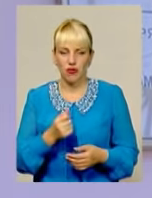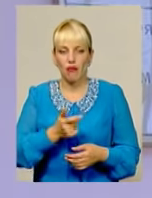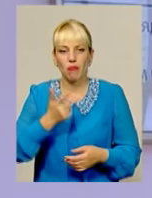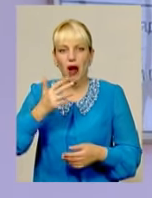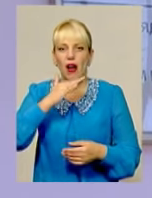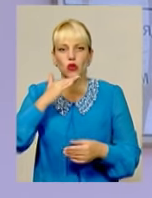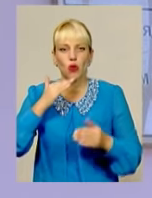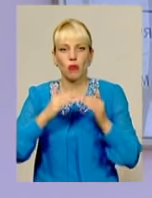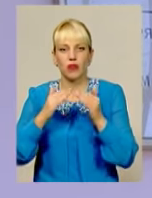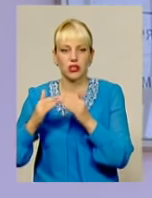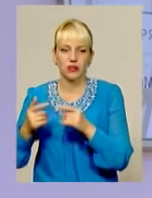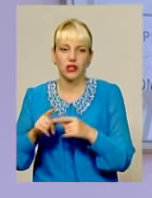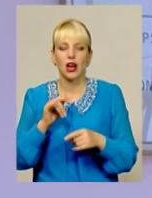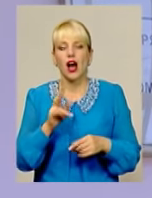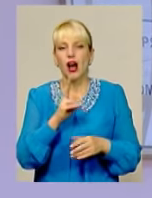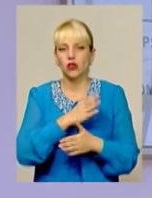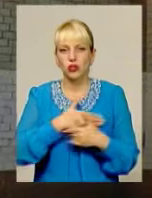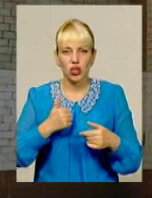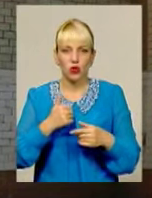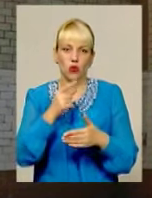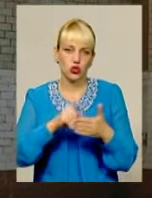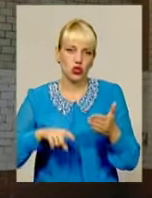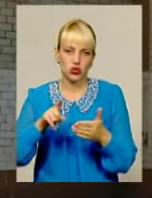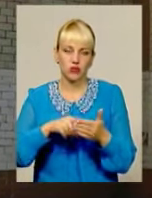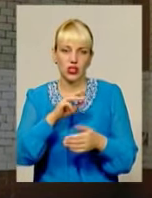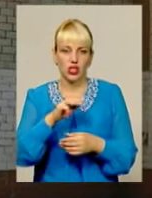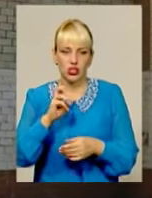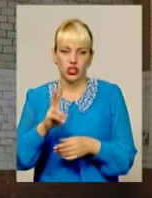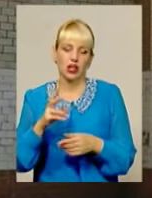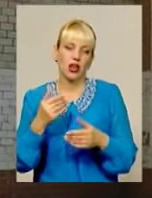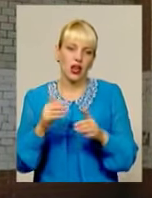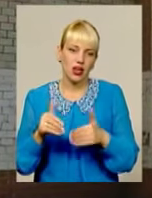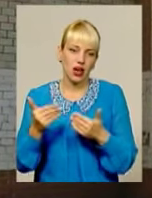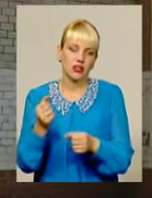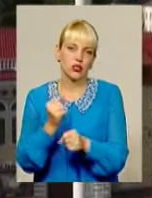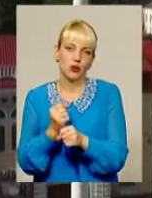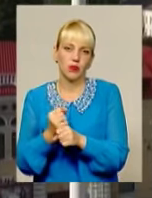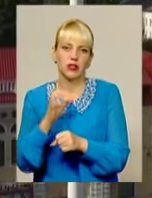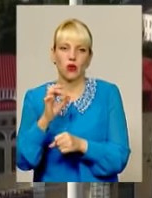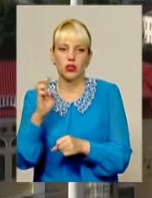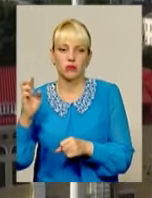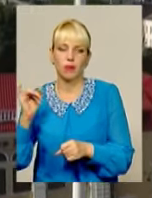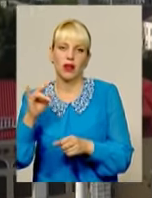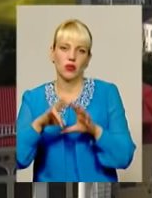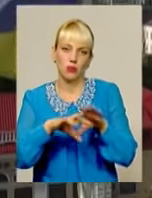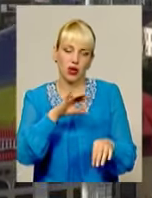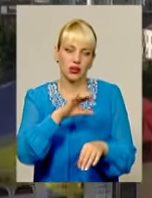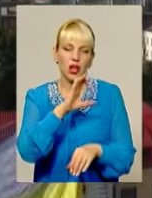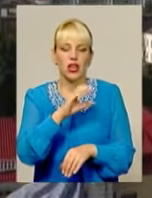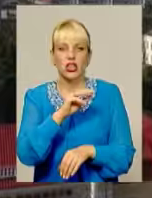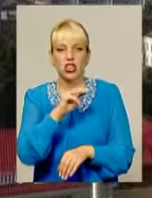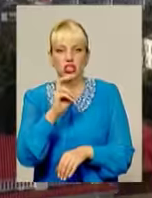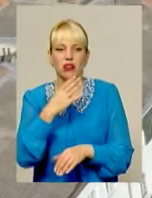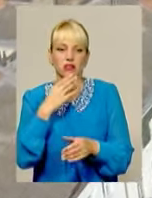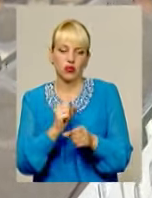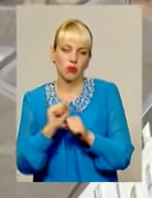Тим, хто з ЖЕКом стосунки не хоче розривати, радять все одно створювати ОСББ і обирати той самий ЖЕК своїм управителем. Так буде легше